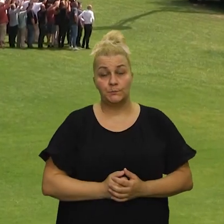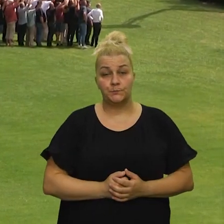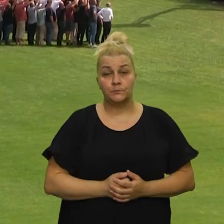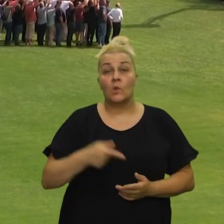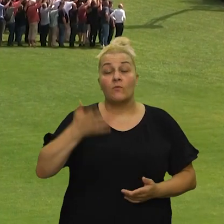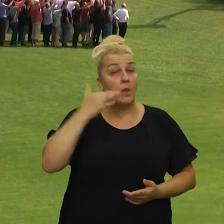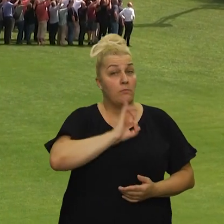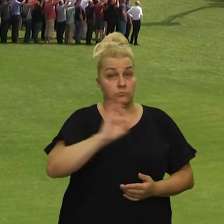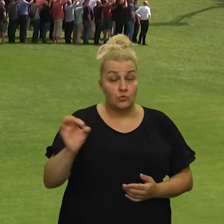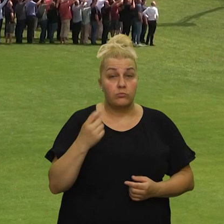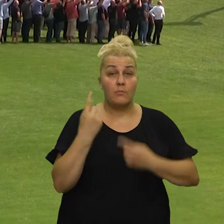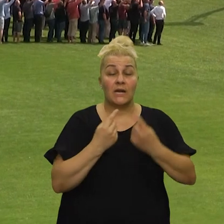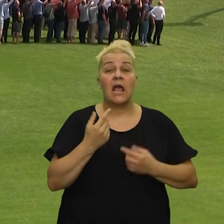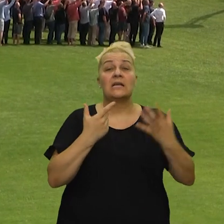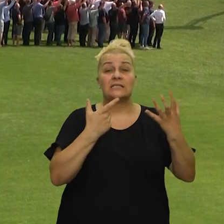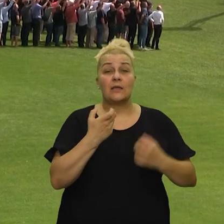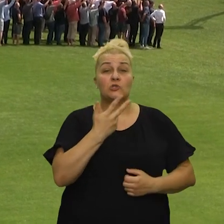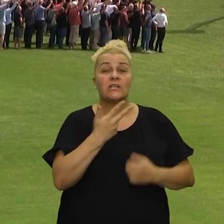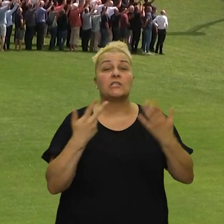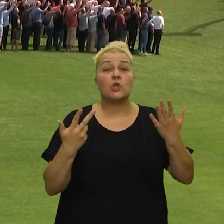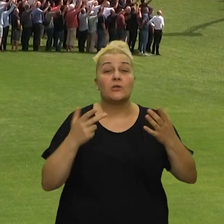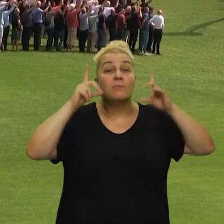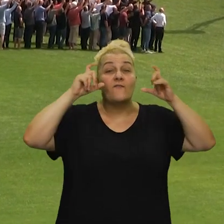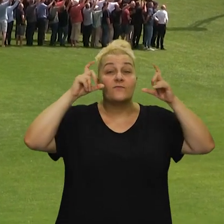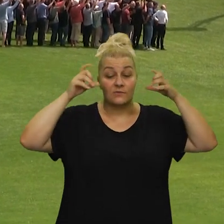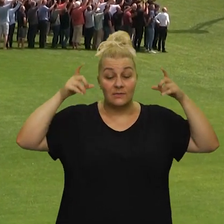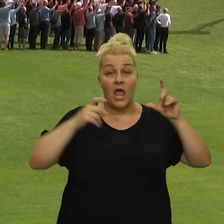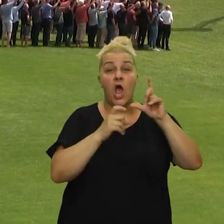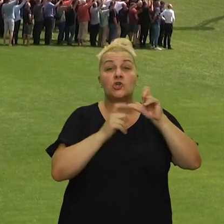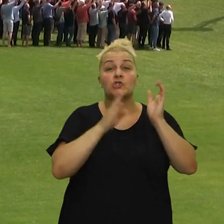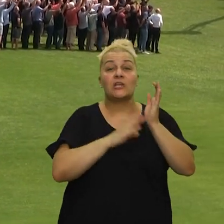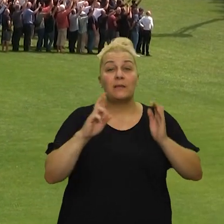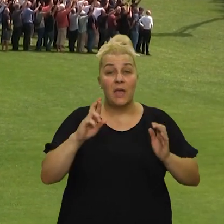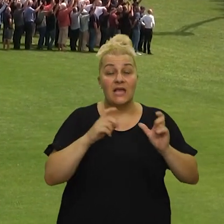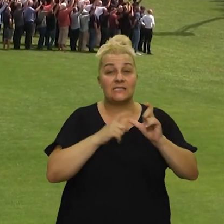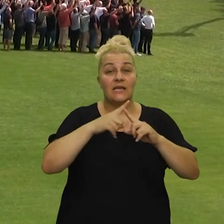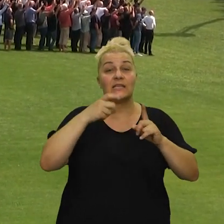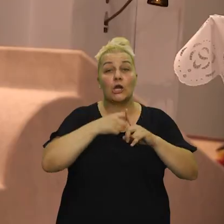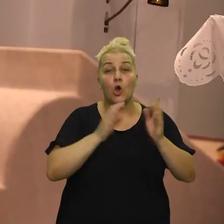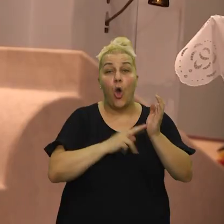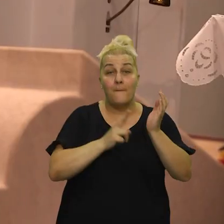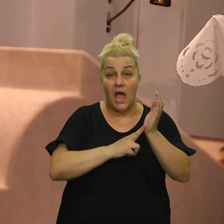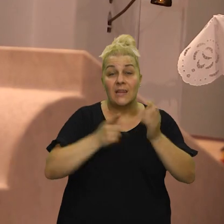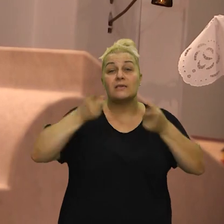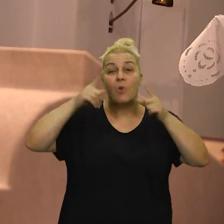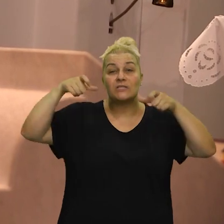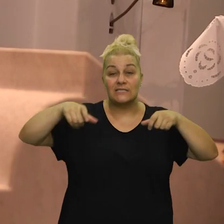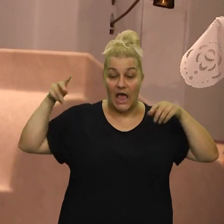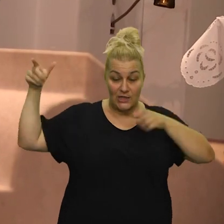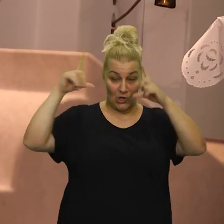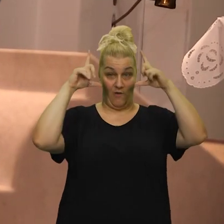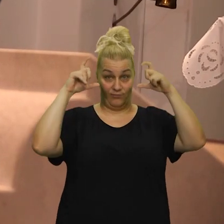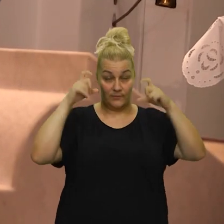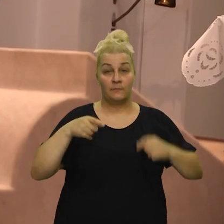ovo idealna prigoda za 738. milenijsku fotografiju Šime Strikomana, a zbila se na Imotskom stadionu. U crkvi Svetog